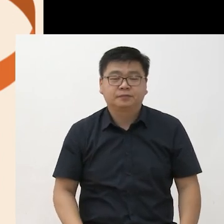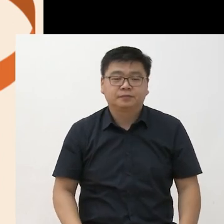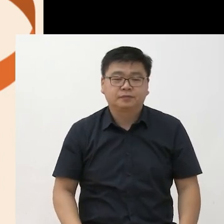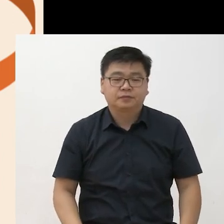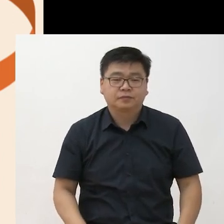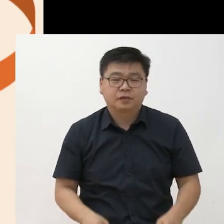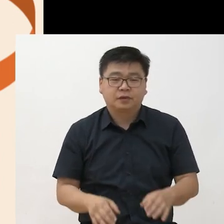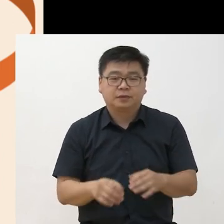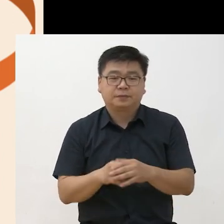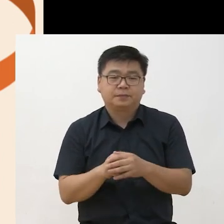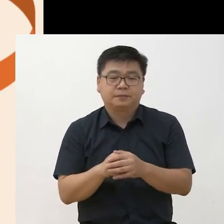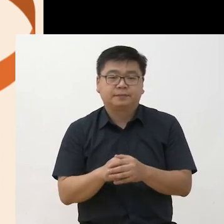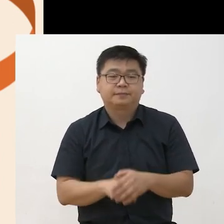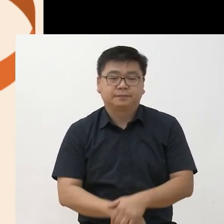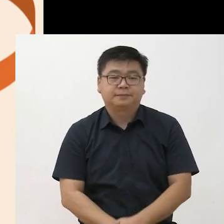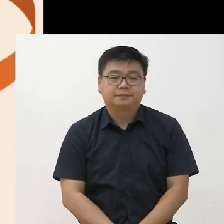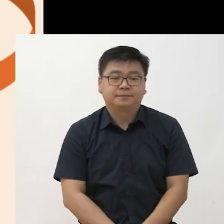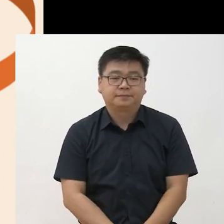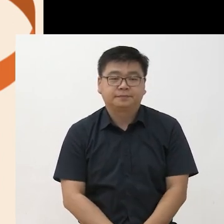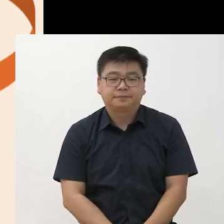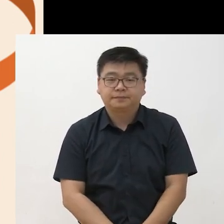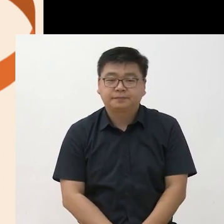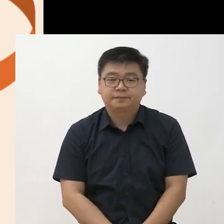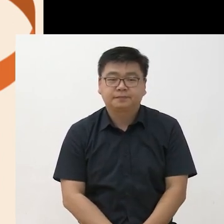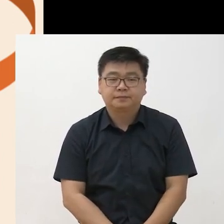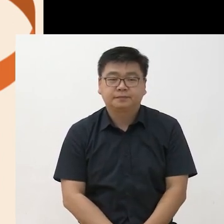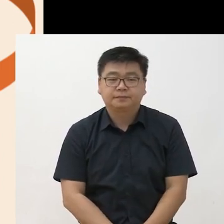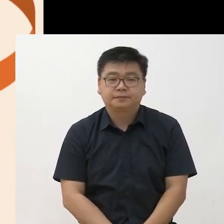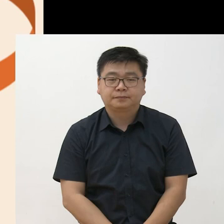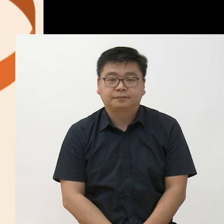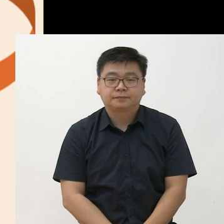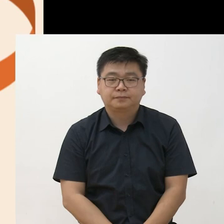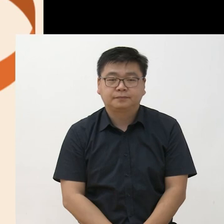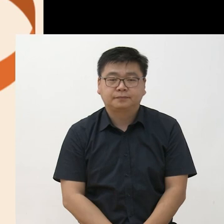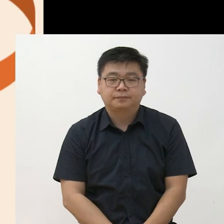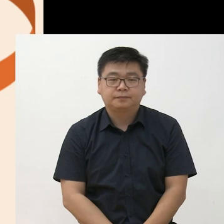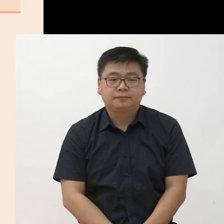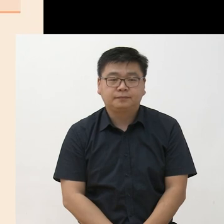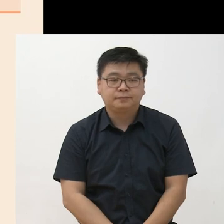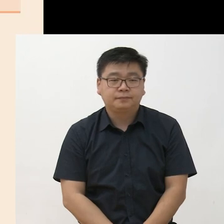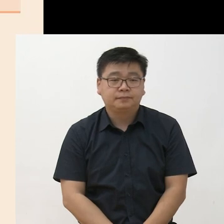또는 11월 2일을 활용을 해주셨으면 좋겠습니다.